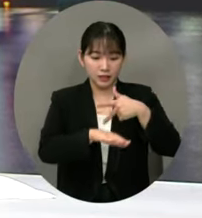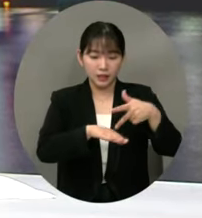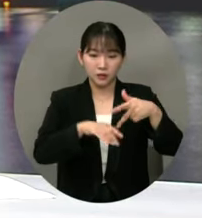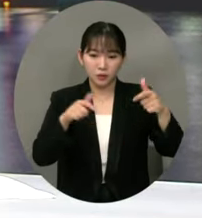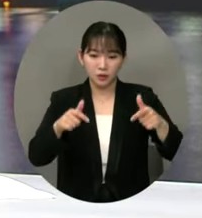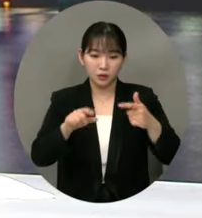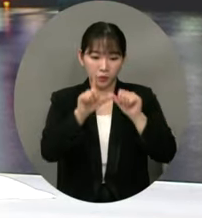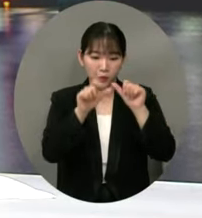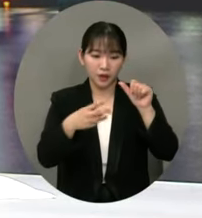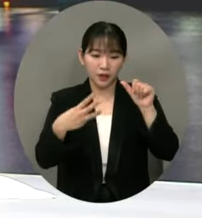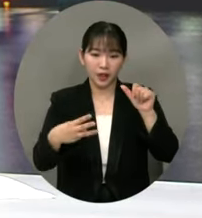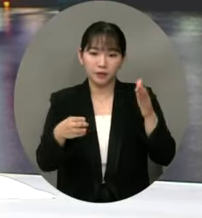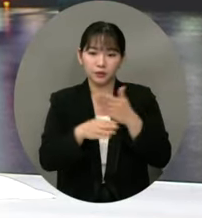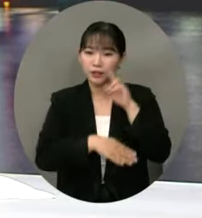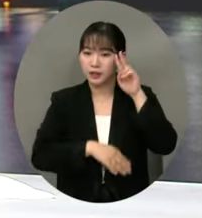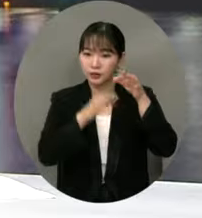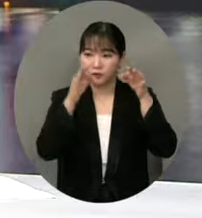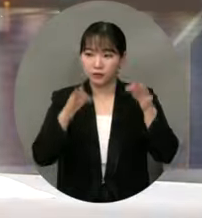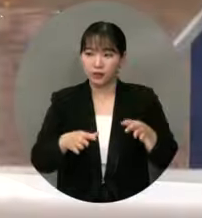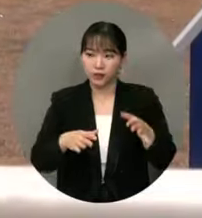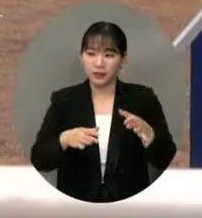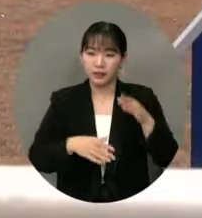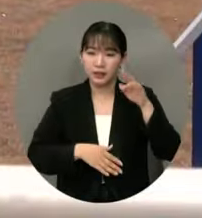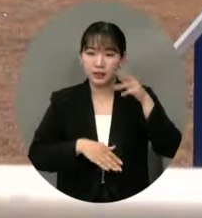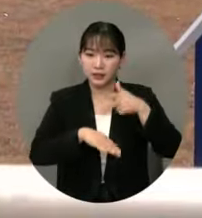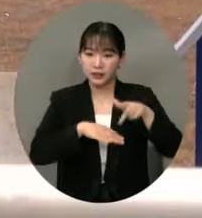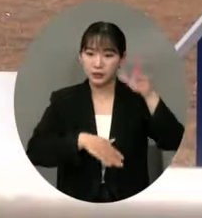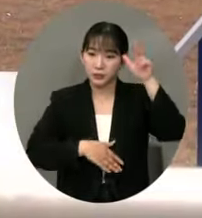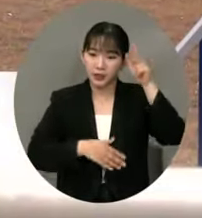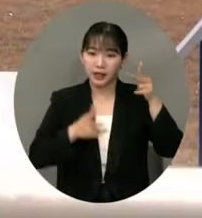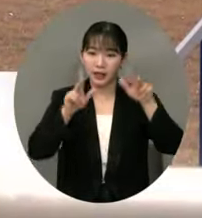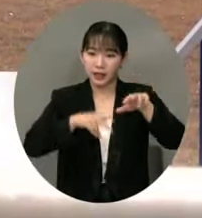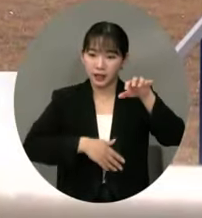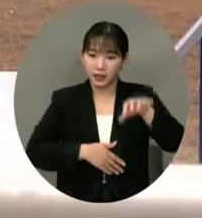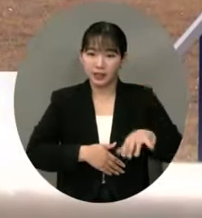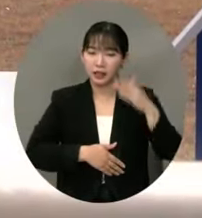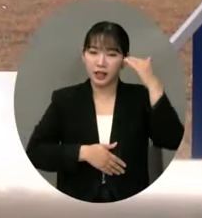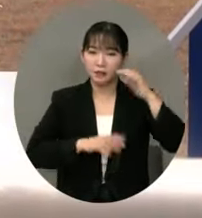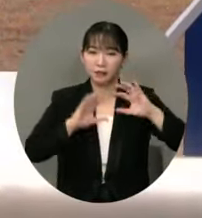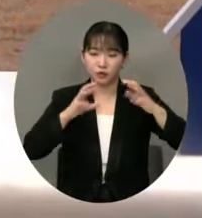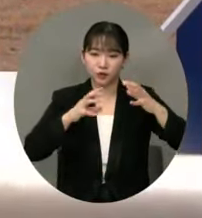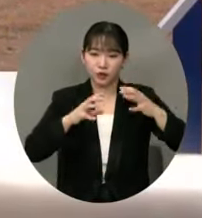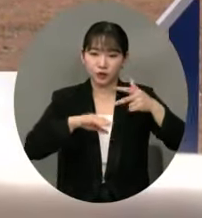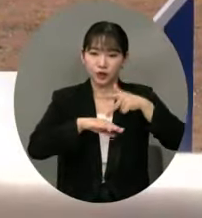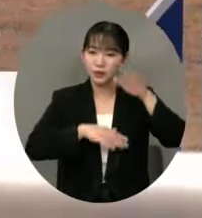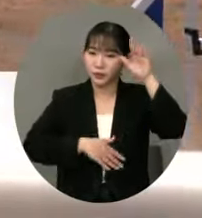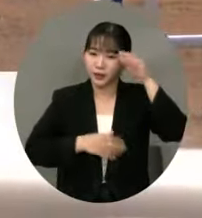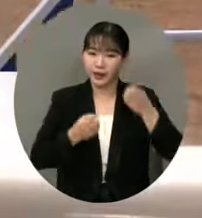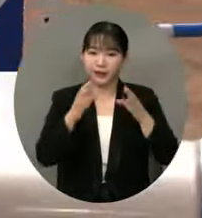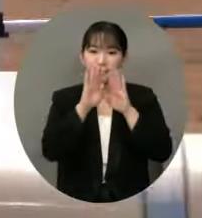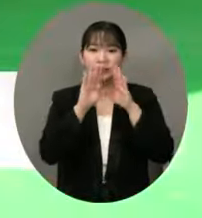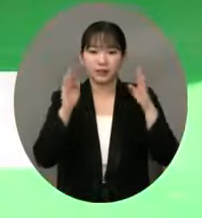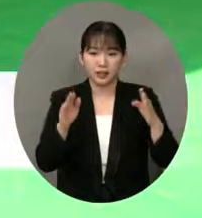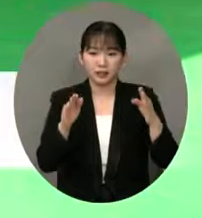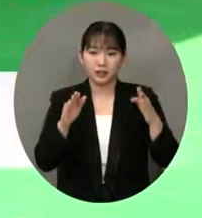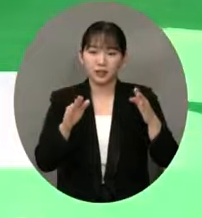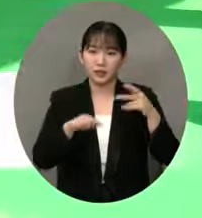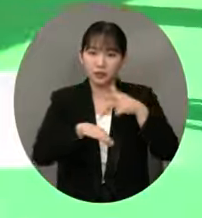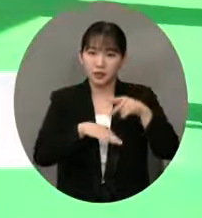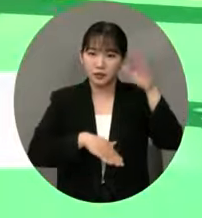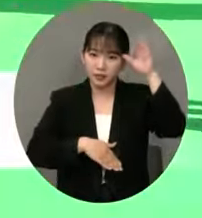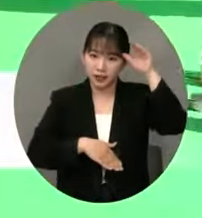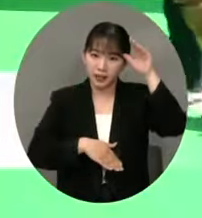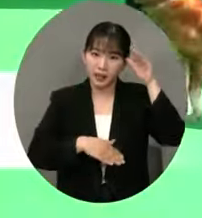진도군은 오는 5월 3일부터 이틀 동안 진도개 테마파크 일원에서 대한민국 진도개 페스티벌을 개최합니다.